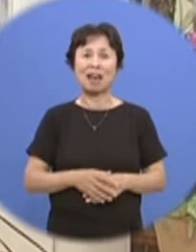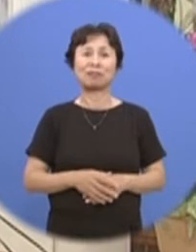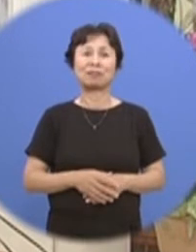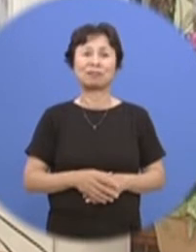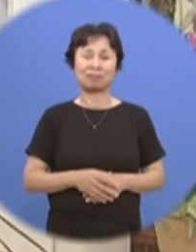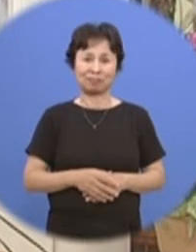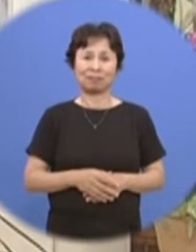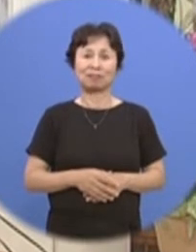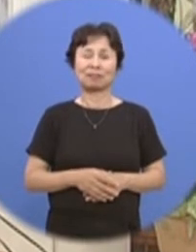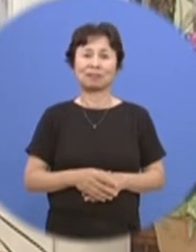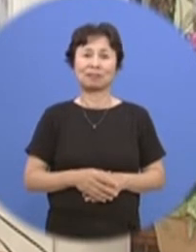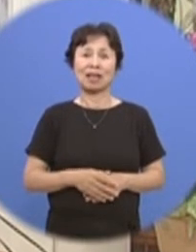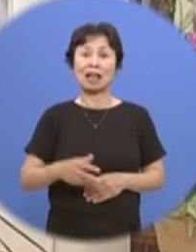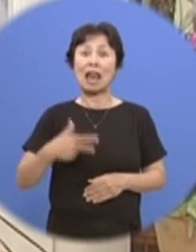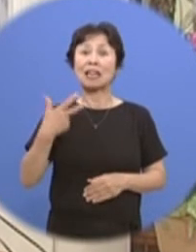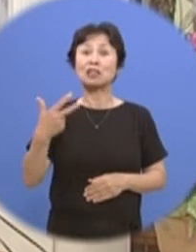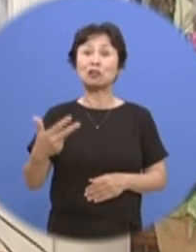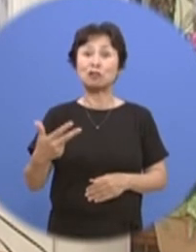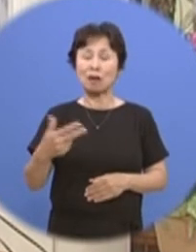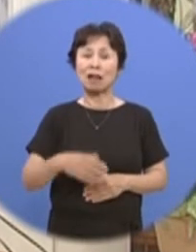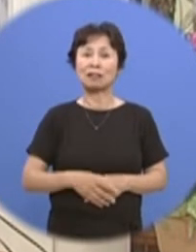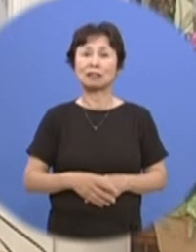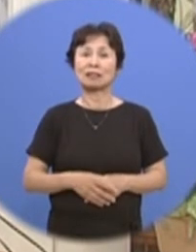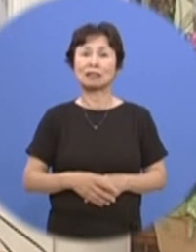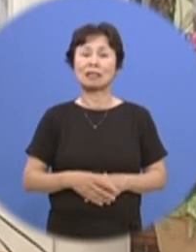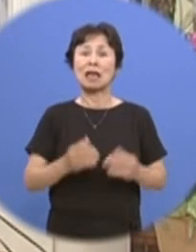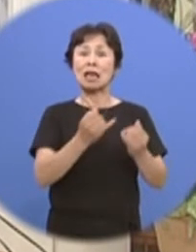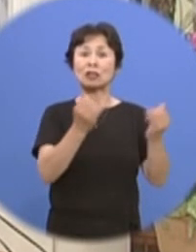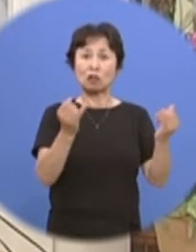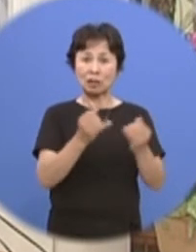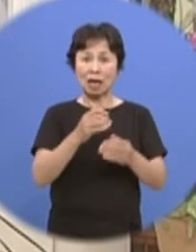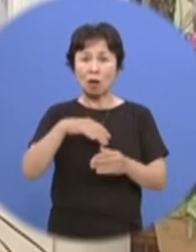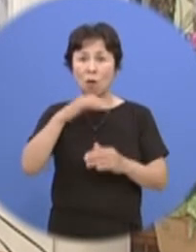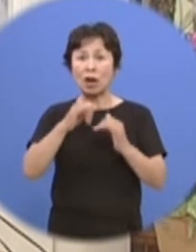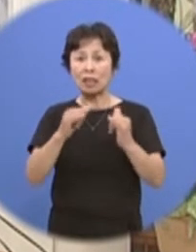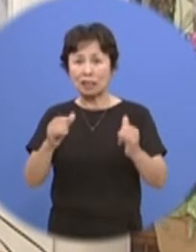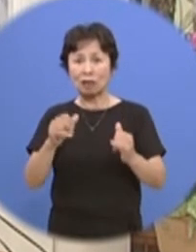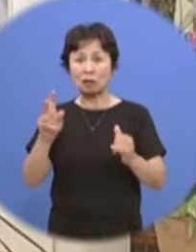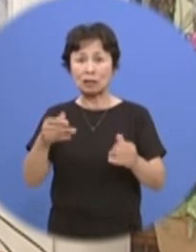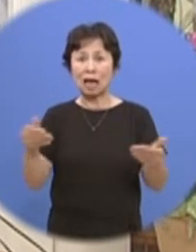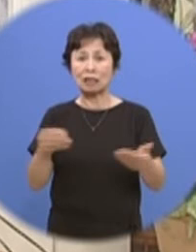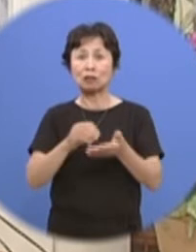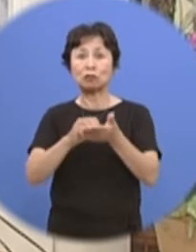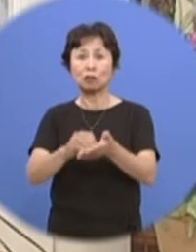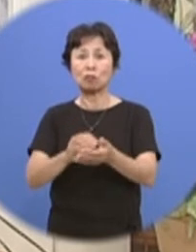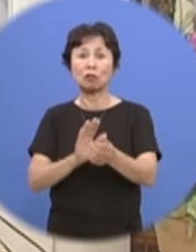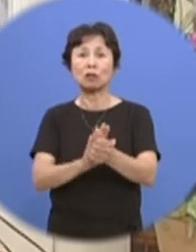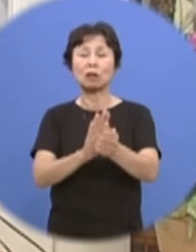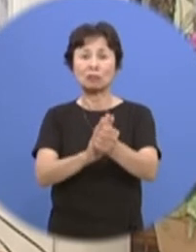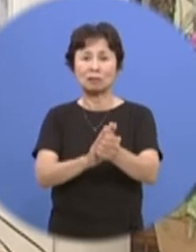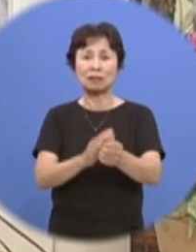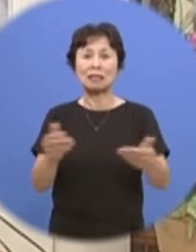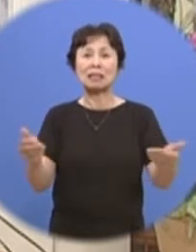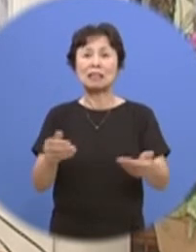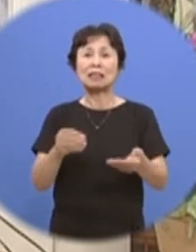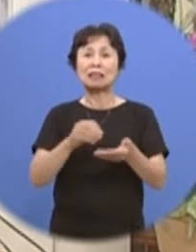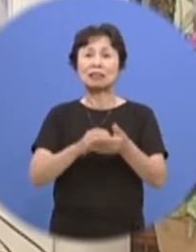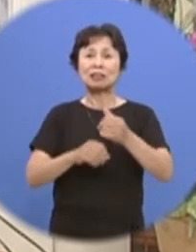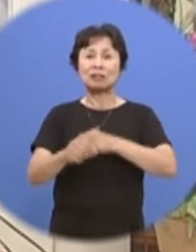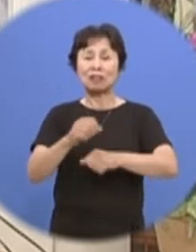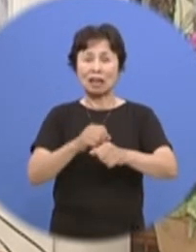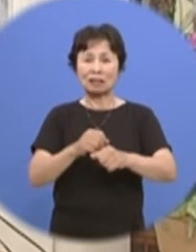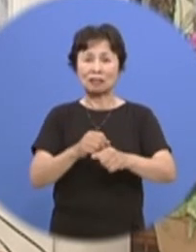きのくに21、来週は女性や高齢者の再就職を促進する就活サイクルプロジェクト